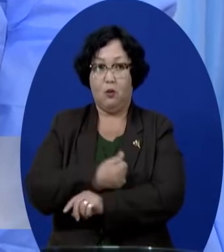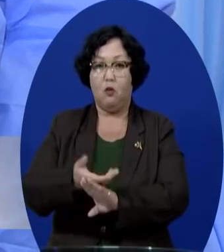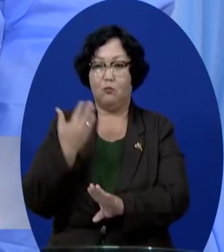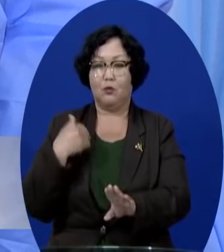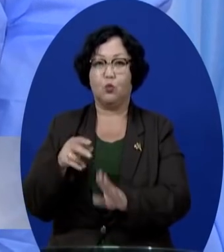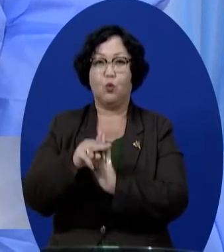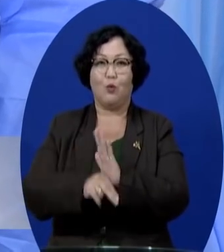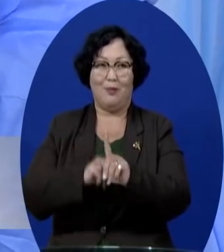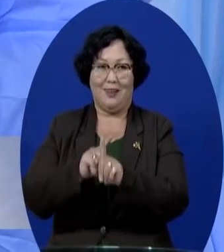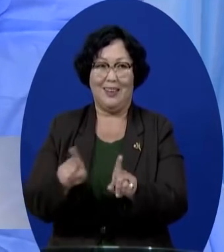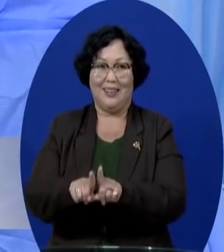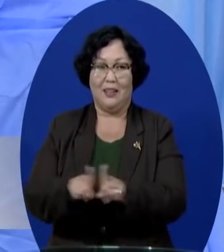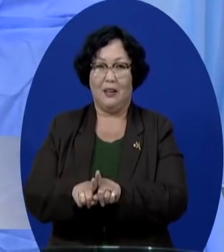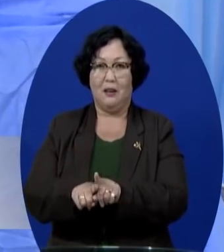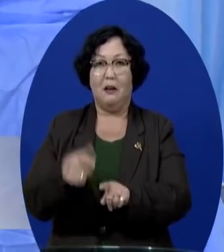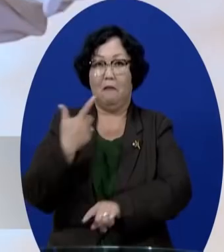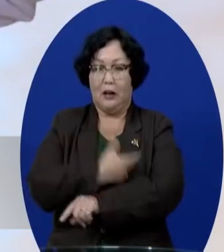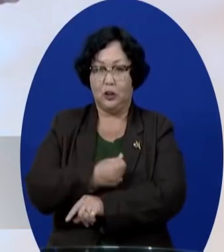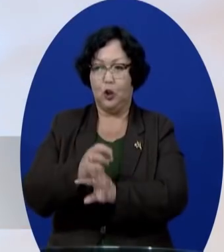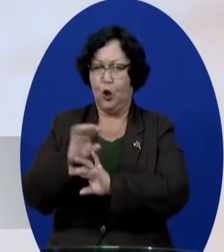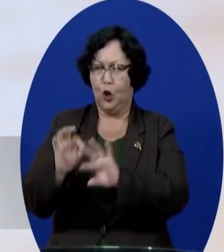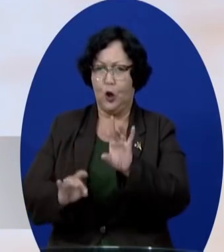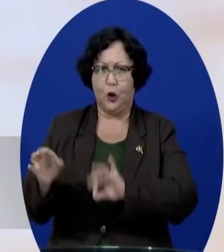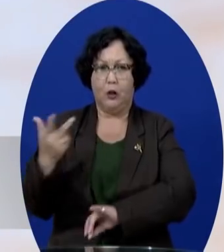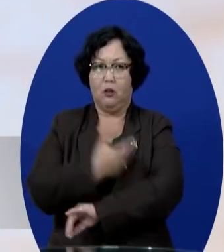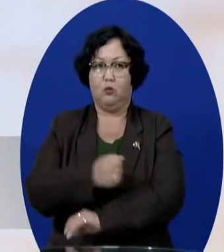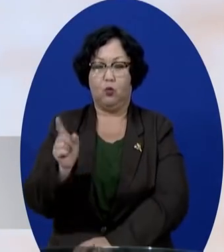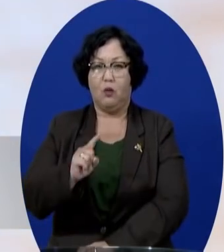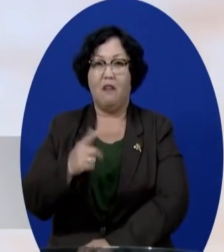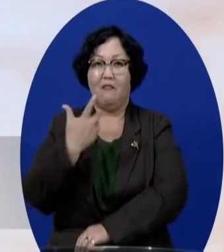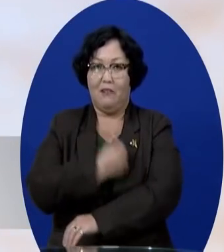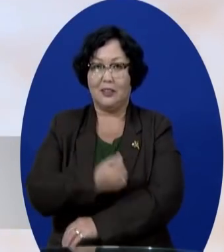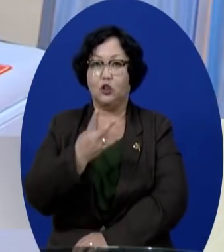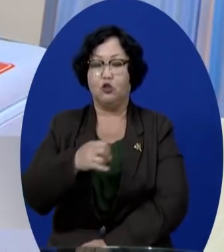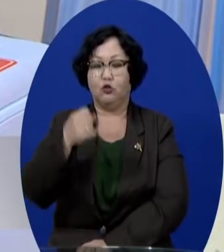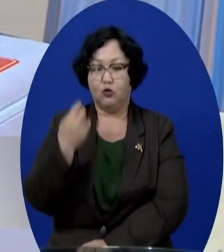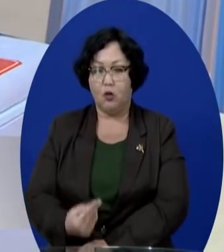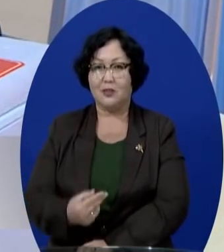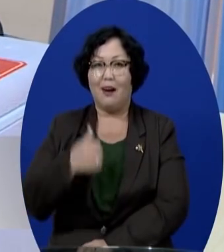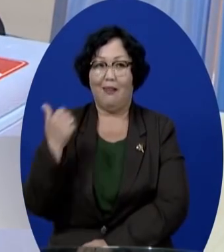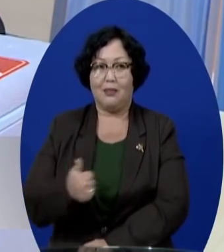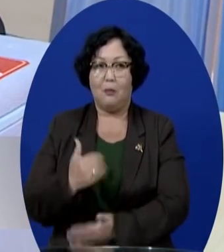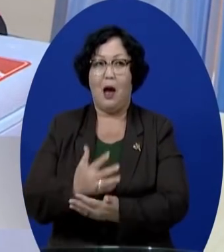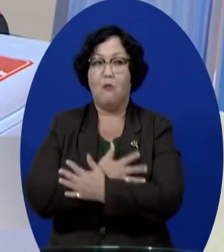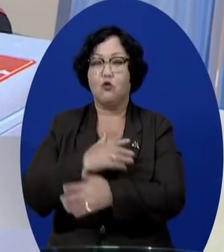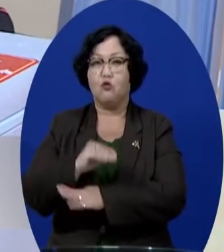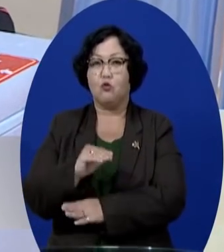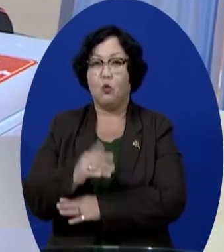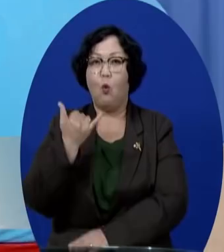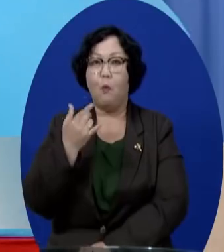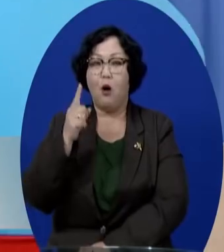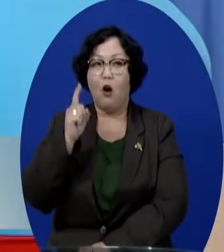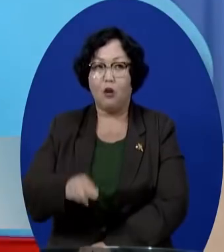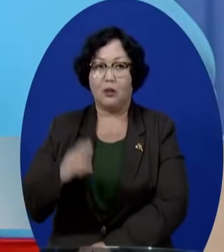Вакцины холж хийхгүй гэж эрүүл мэндийн яамнаас анхааруулсан. Мөн манай улсад вакцины нөөц хангалттай байгаа юм. Амралтын өдрүүдэд нийслэлд явуулын